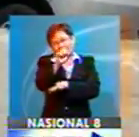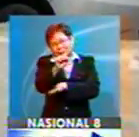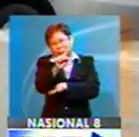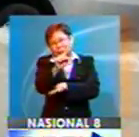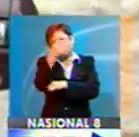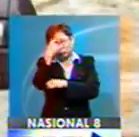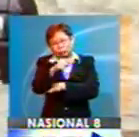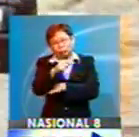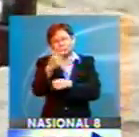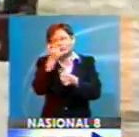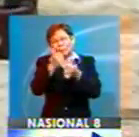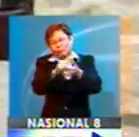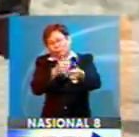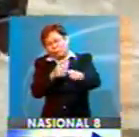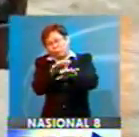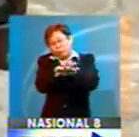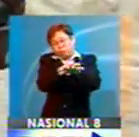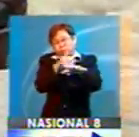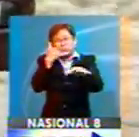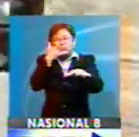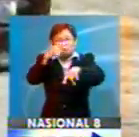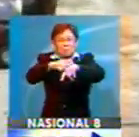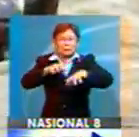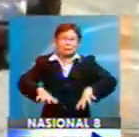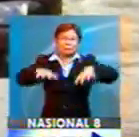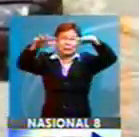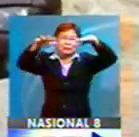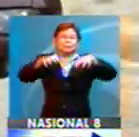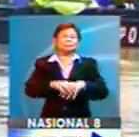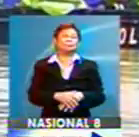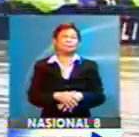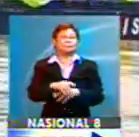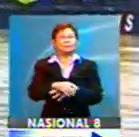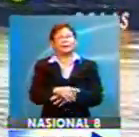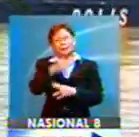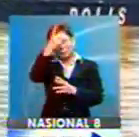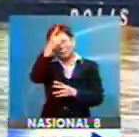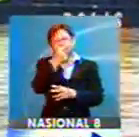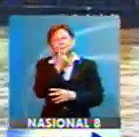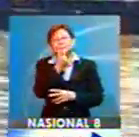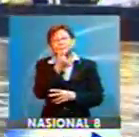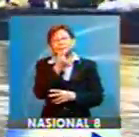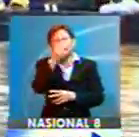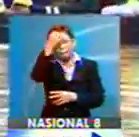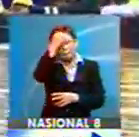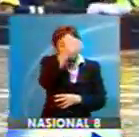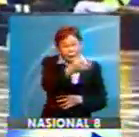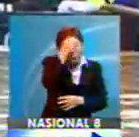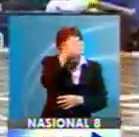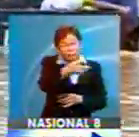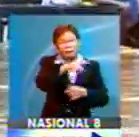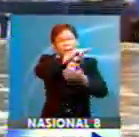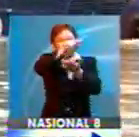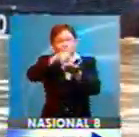SMS bagi mengelak kesesakan talian ketika banjir. Dalam perkembangan berkaitan, Datuk Seri Ahmad Syabri memaklumkan